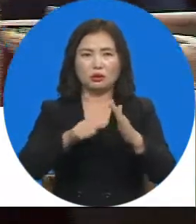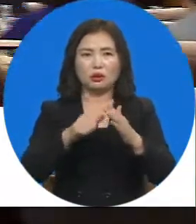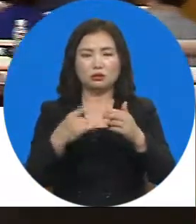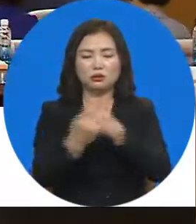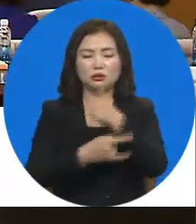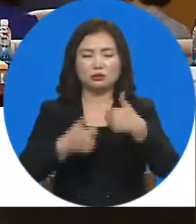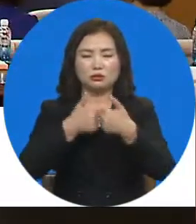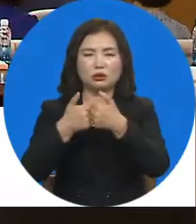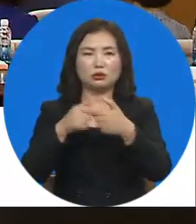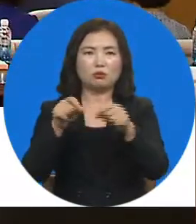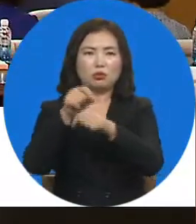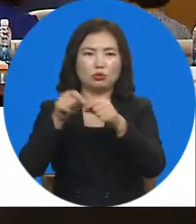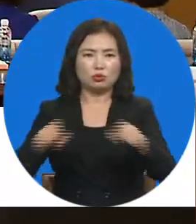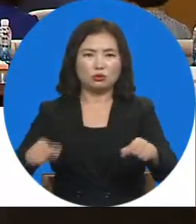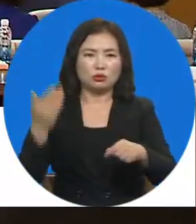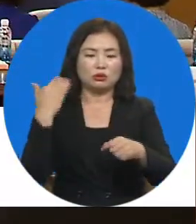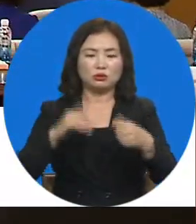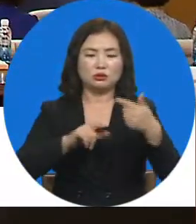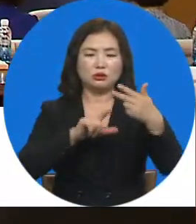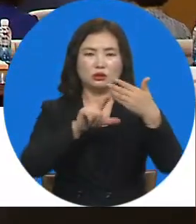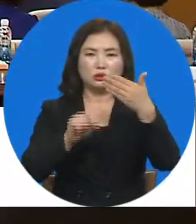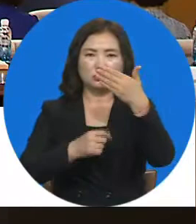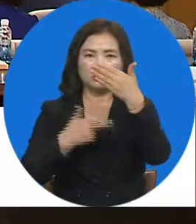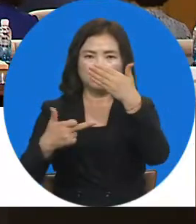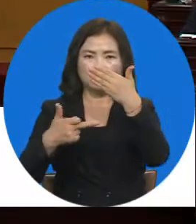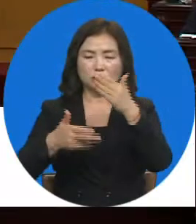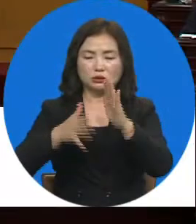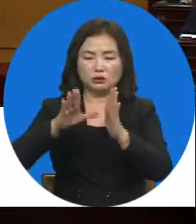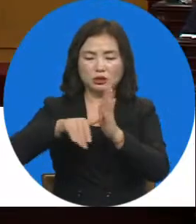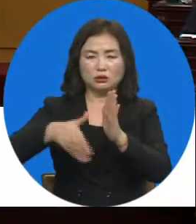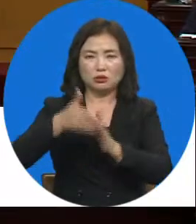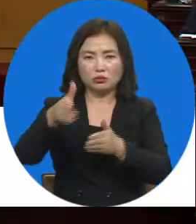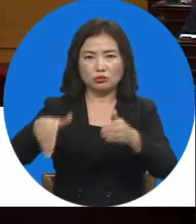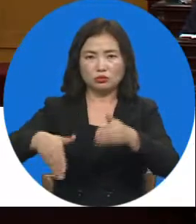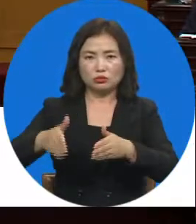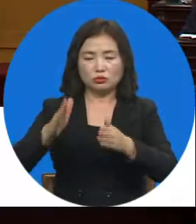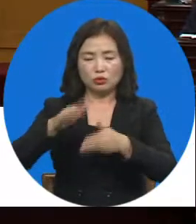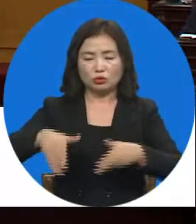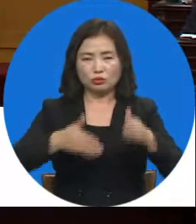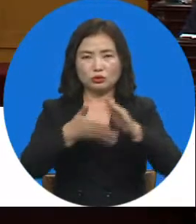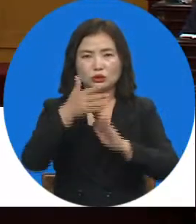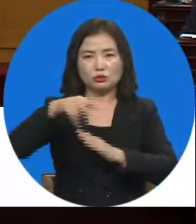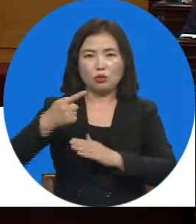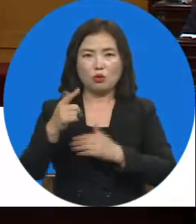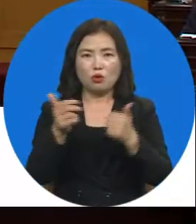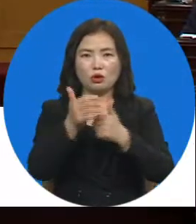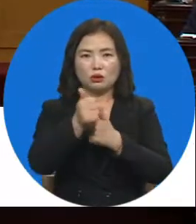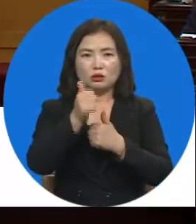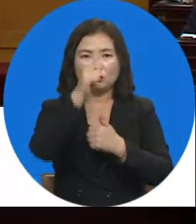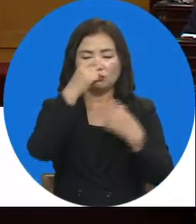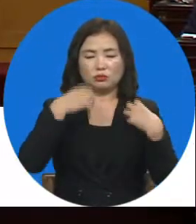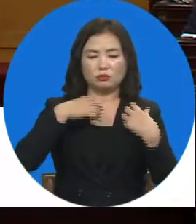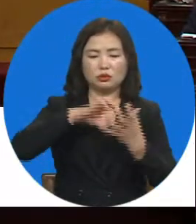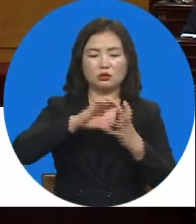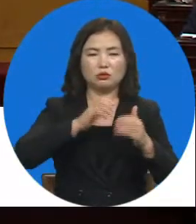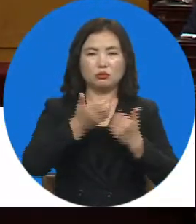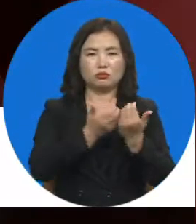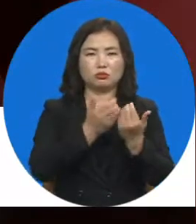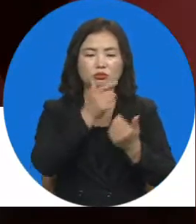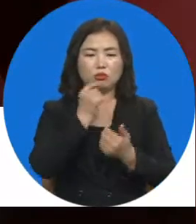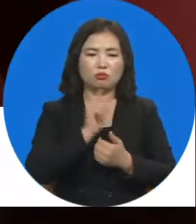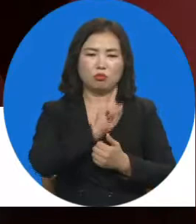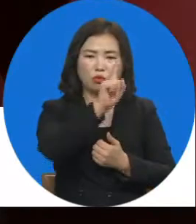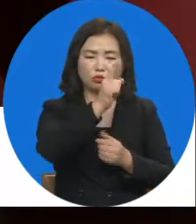지난 17일 전국시도의회 의장협의회에서 정부가 세계무역기구에 일본을 제소한 상태에서 각 지역